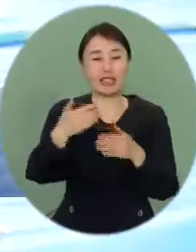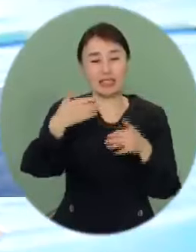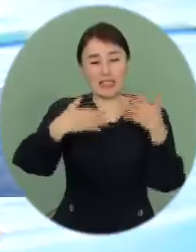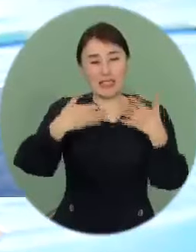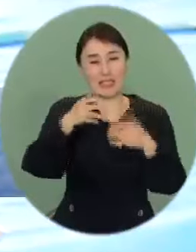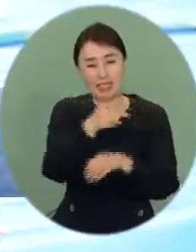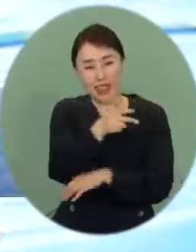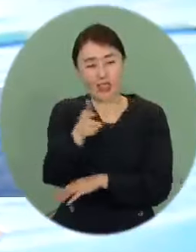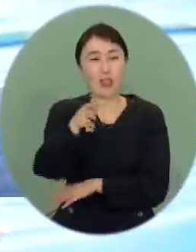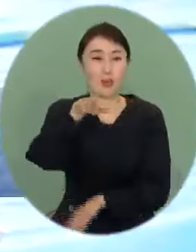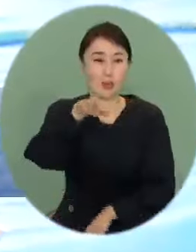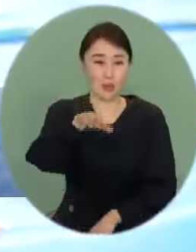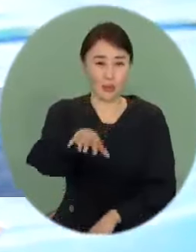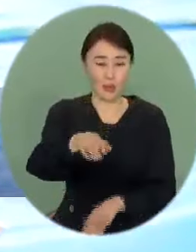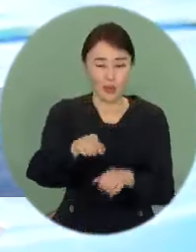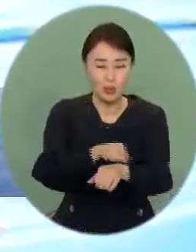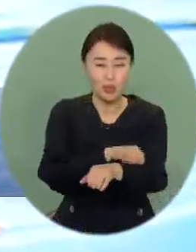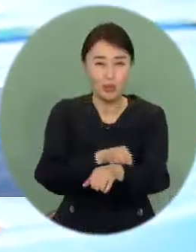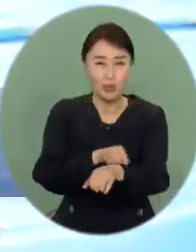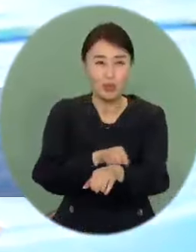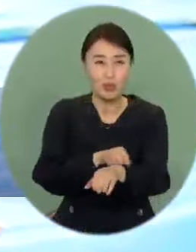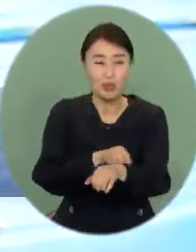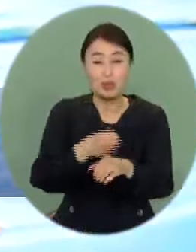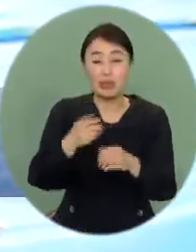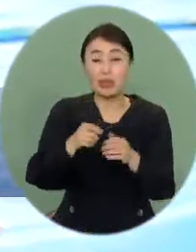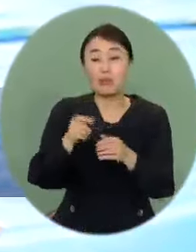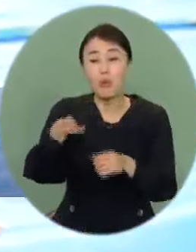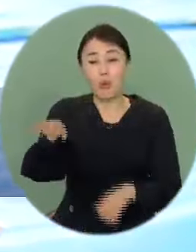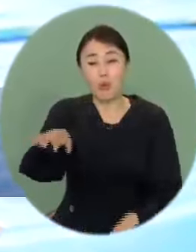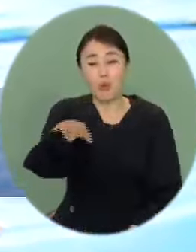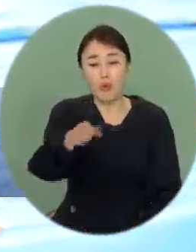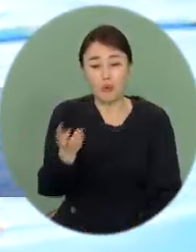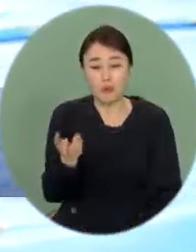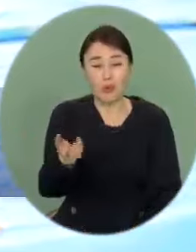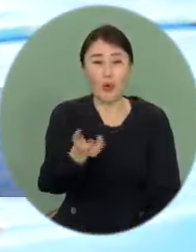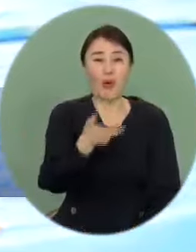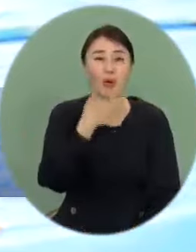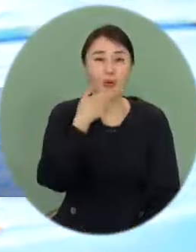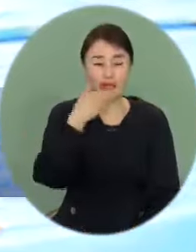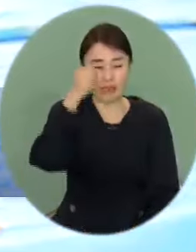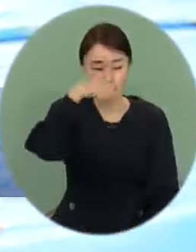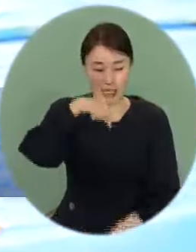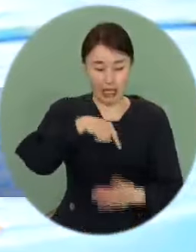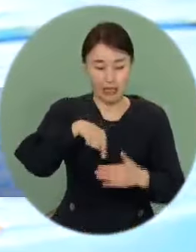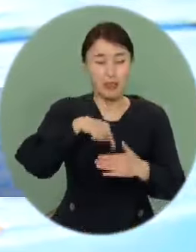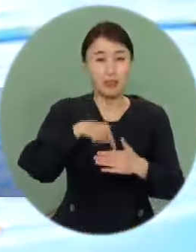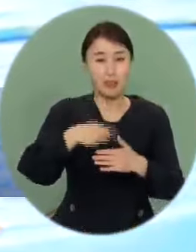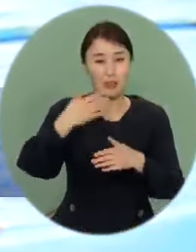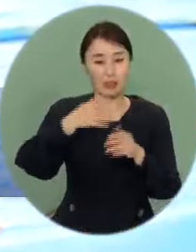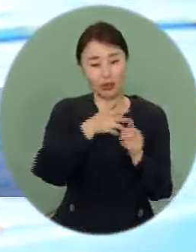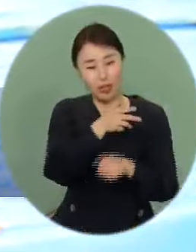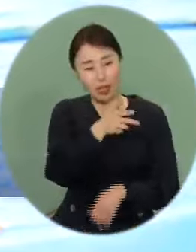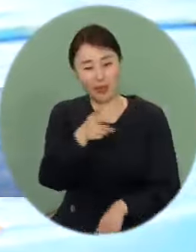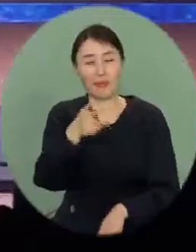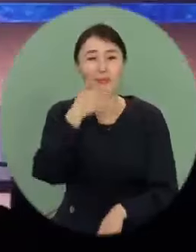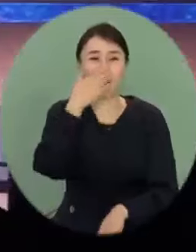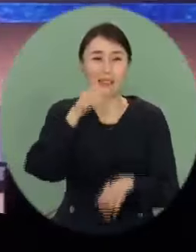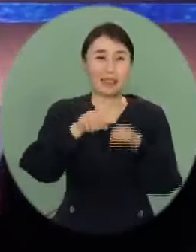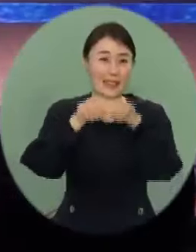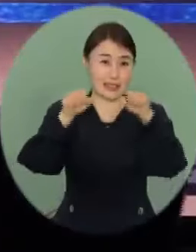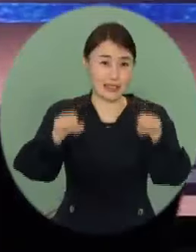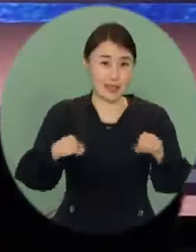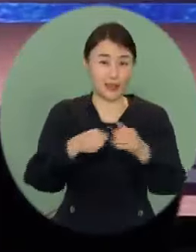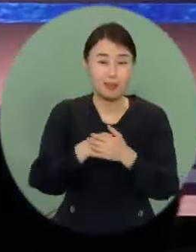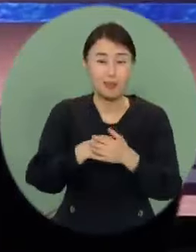효과 촬영을 위한 장소로서 특별한 장소에 가지 않더라도 어 저희가 촬영을 할 수 있는 시스템으로 어 구축을 해서